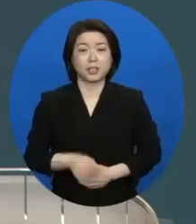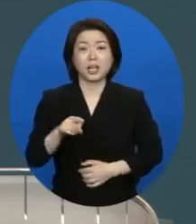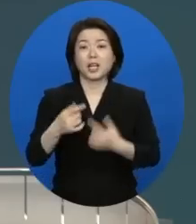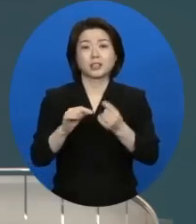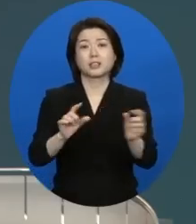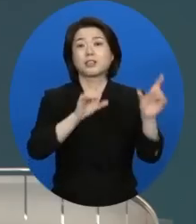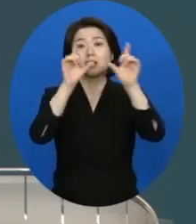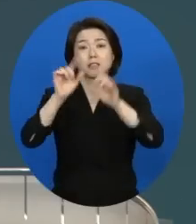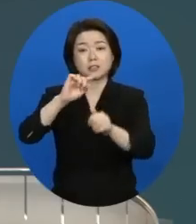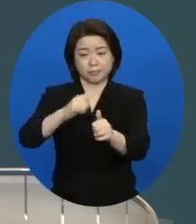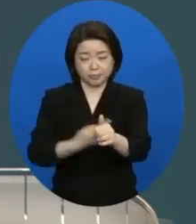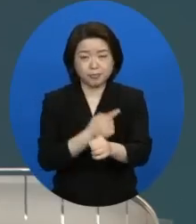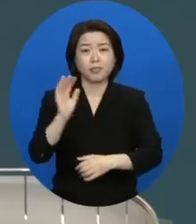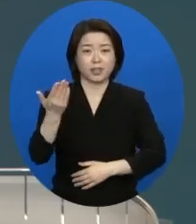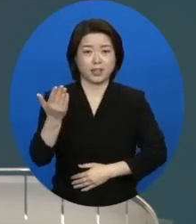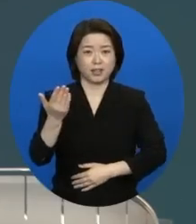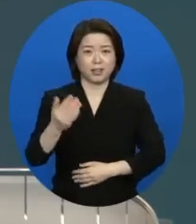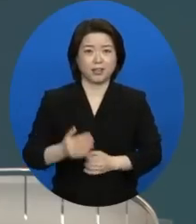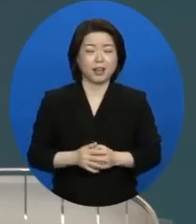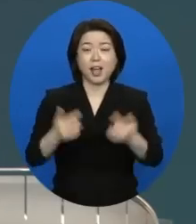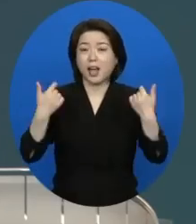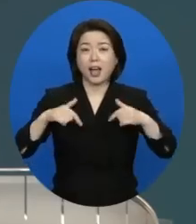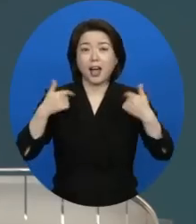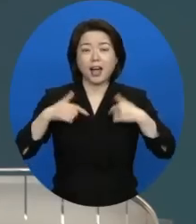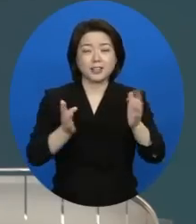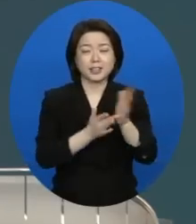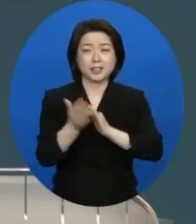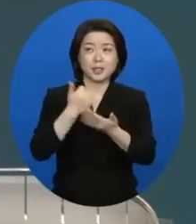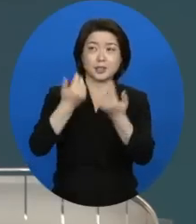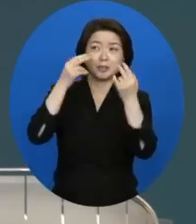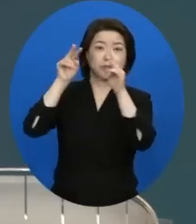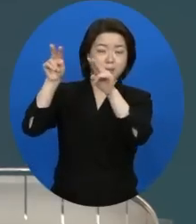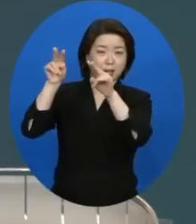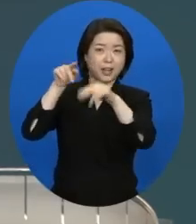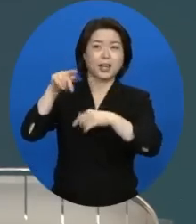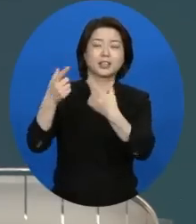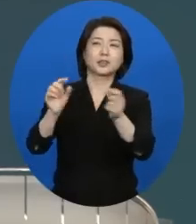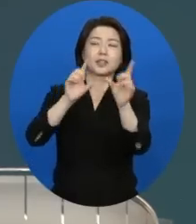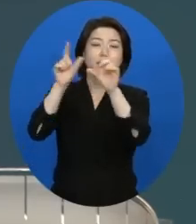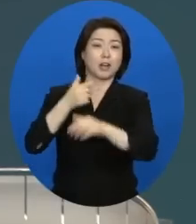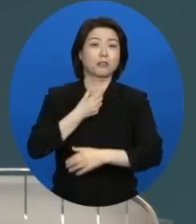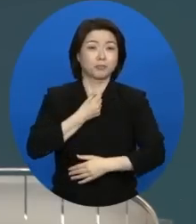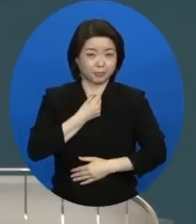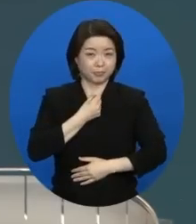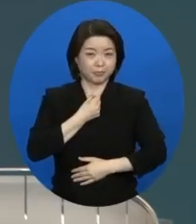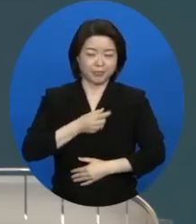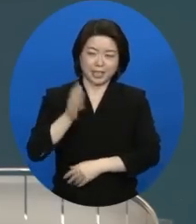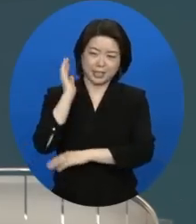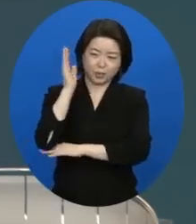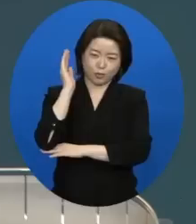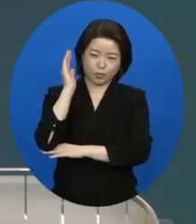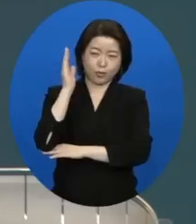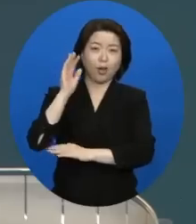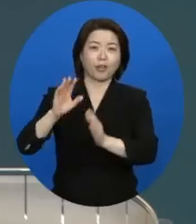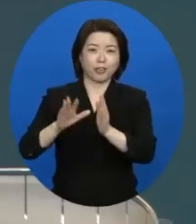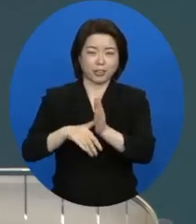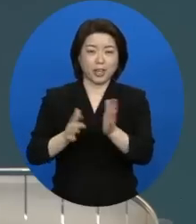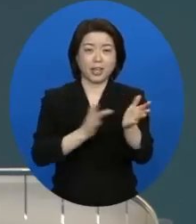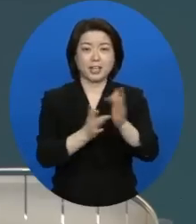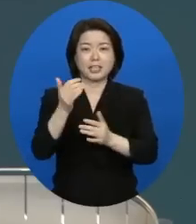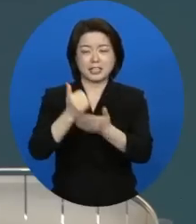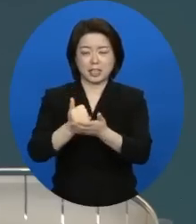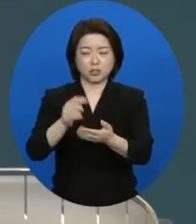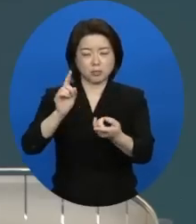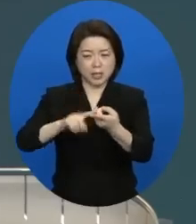그렇게 사라지는 거예요. 항상 예수님 바라보고 그렇게 살고 싶고, 설교를 해도 예수님에